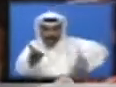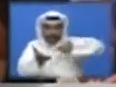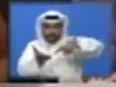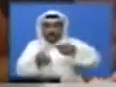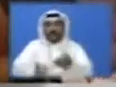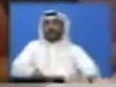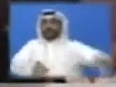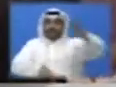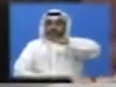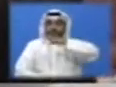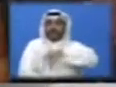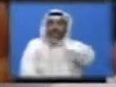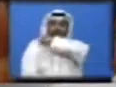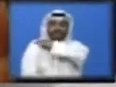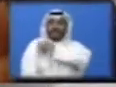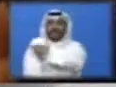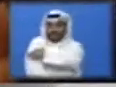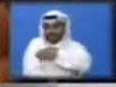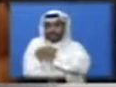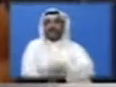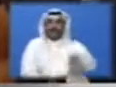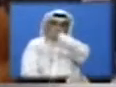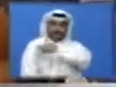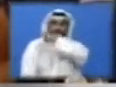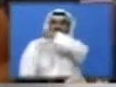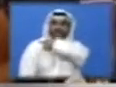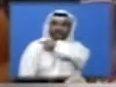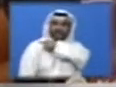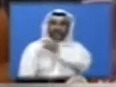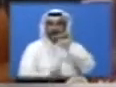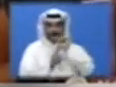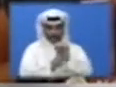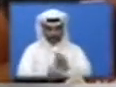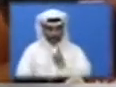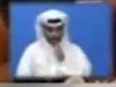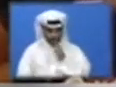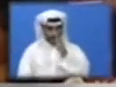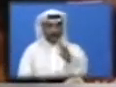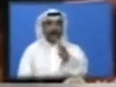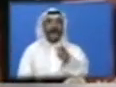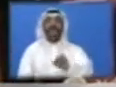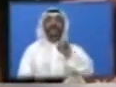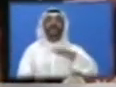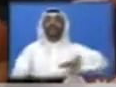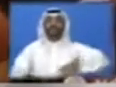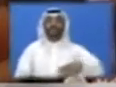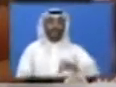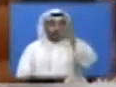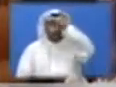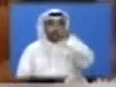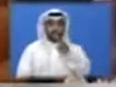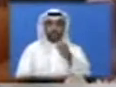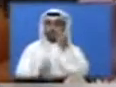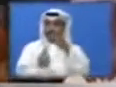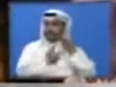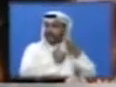الخاص بترقيتهم إلى الرتبة الأعلى استثنائيا. وأكد الشيخ محمد الخالد الصباح أنهم مثال